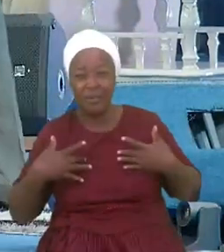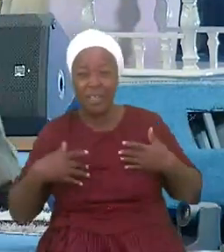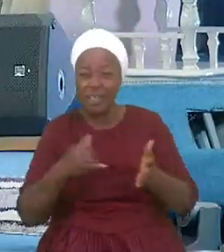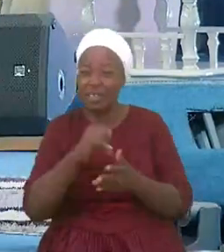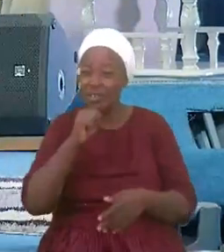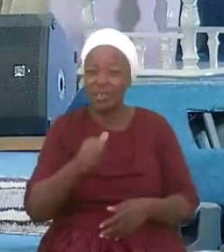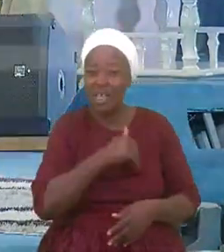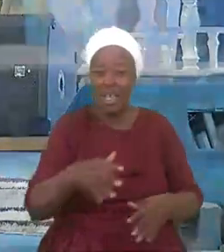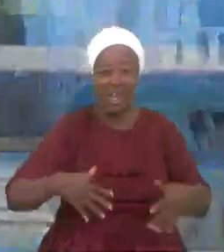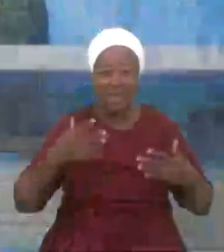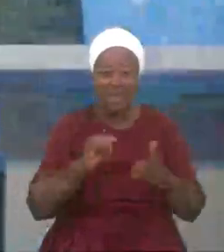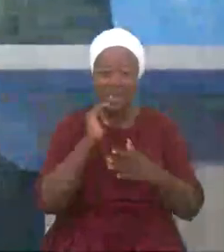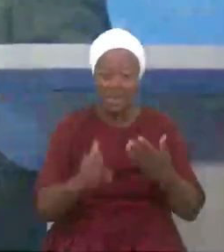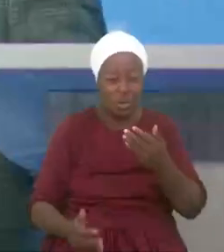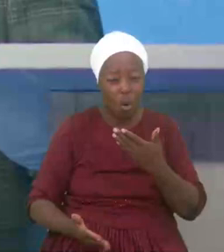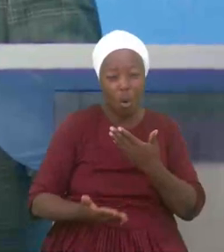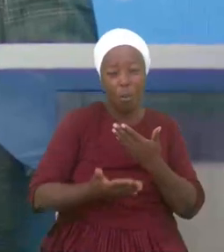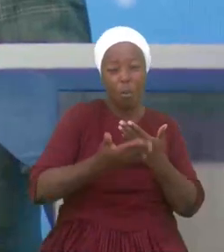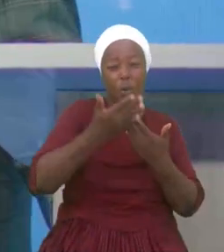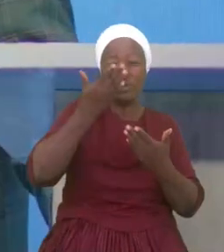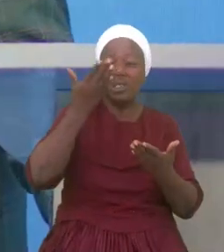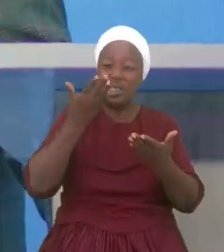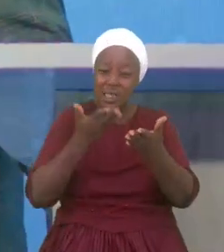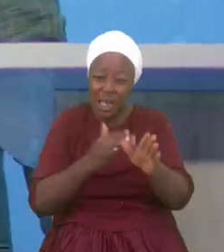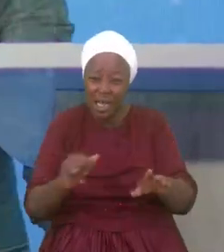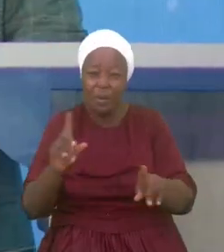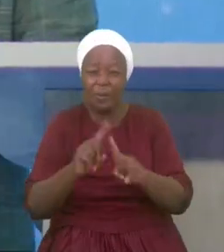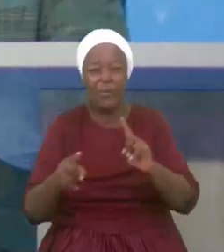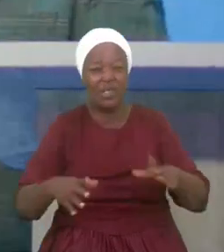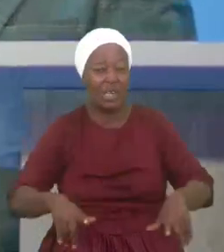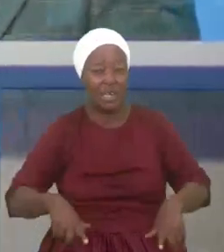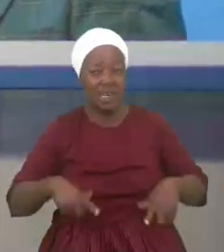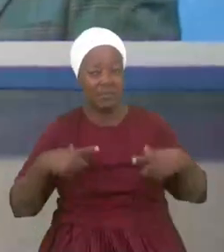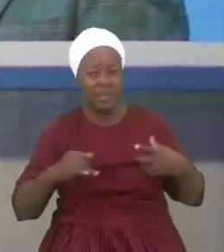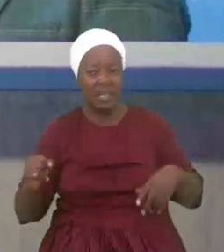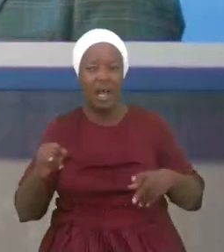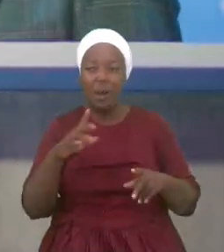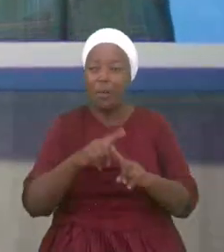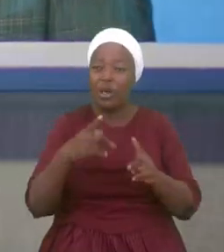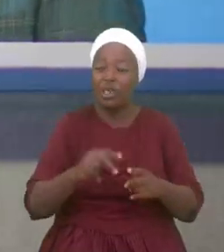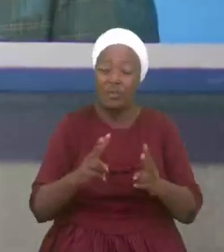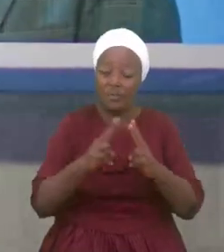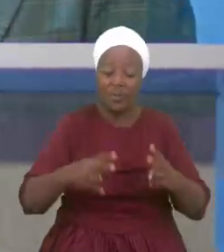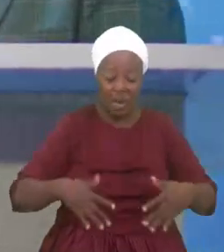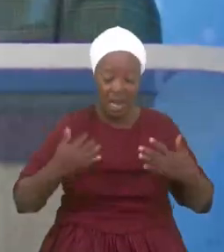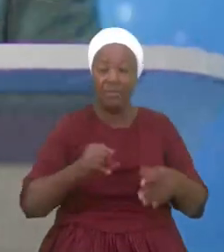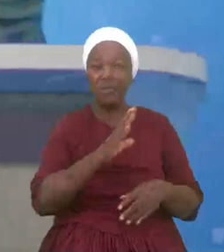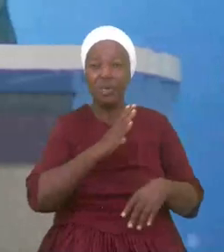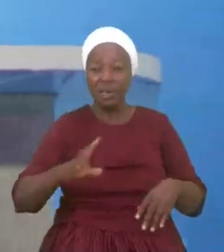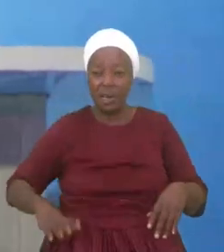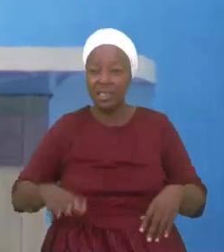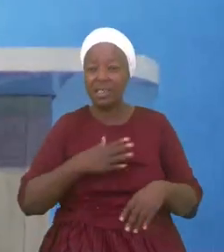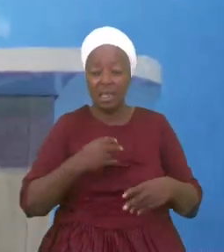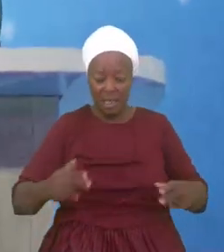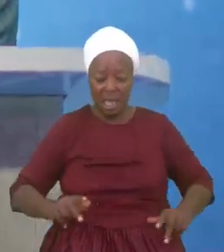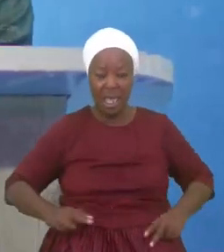faible ce n'est pas une vie et une infirme ce n'est pas une vie moribonde mais